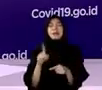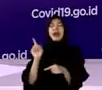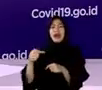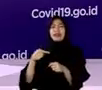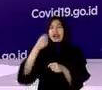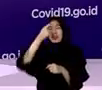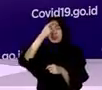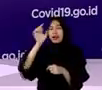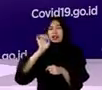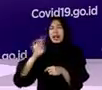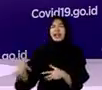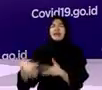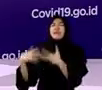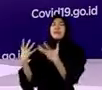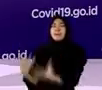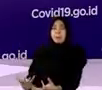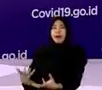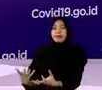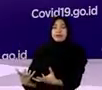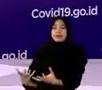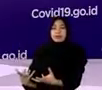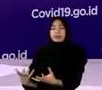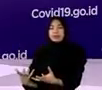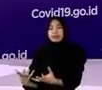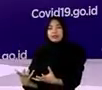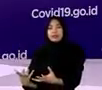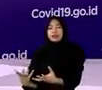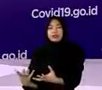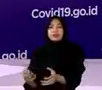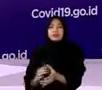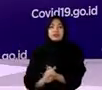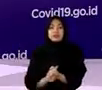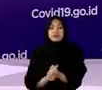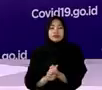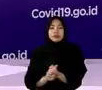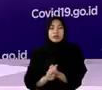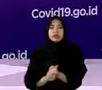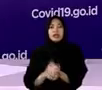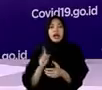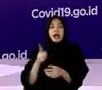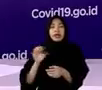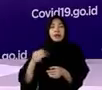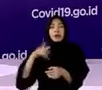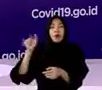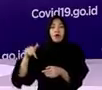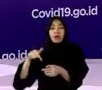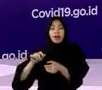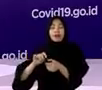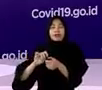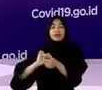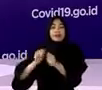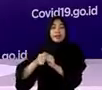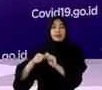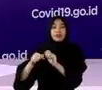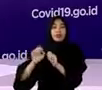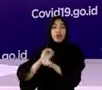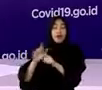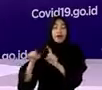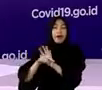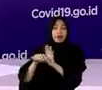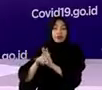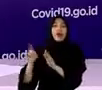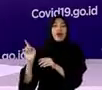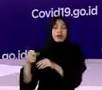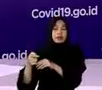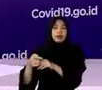komplikasi medis yang mungkin menyebabkan masalah kesehatan berkepanjangan di beberapa penyintas COVID-19.